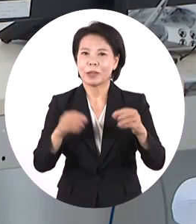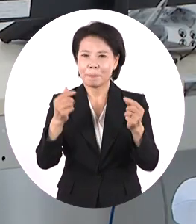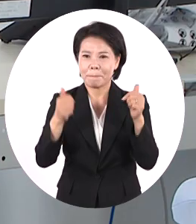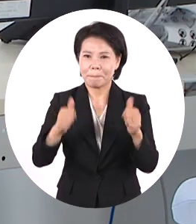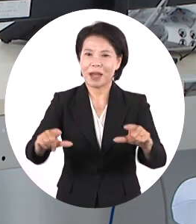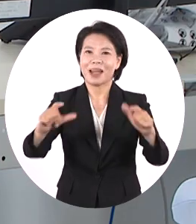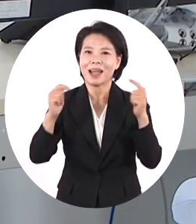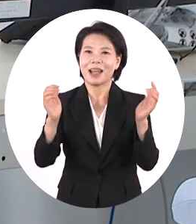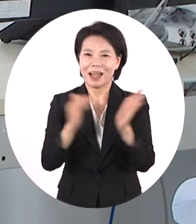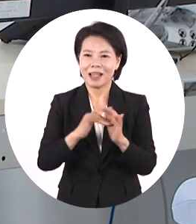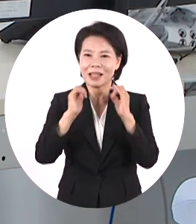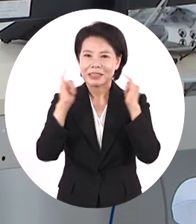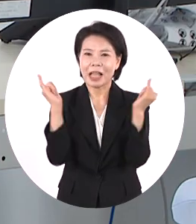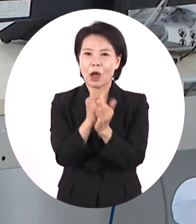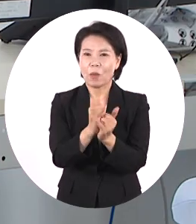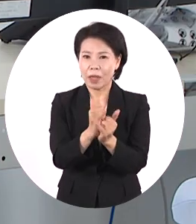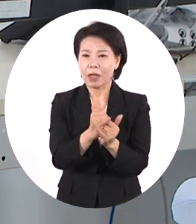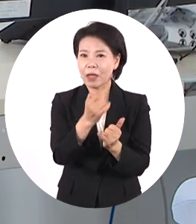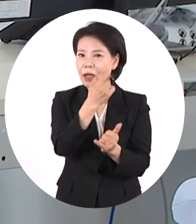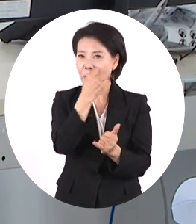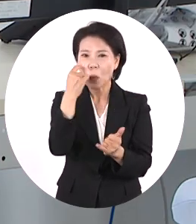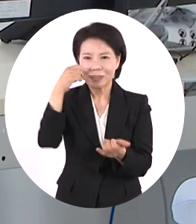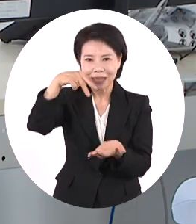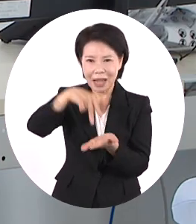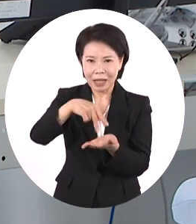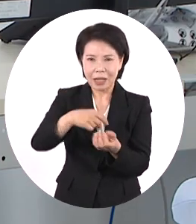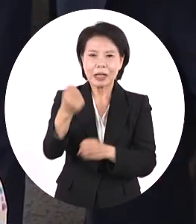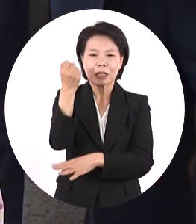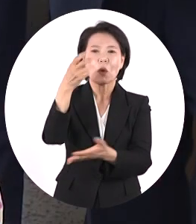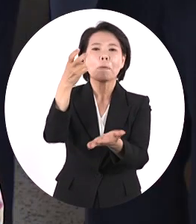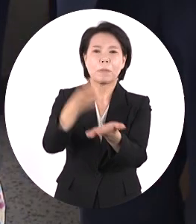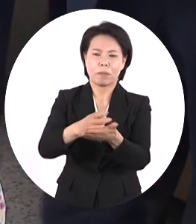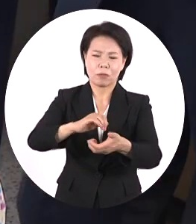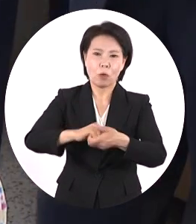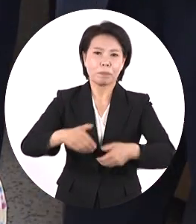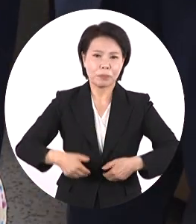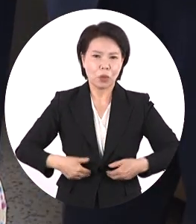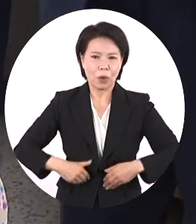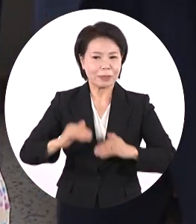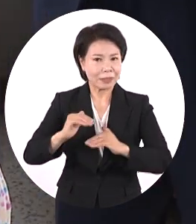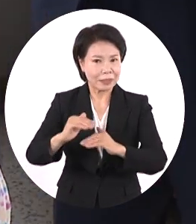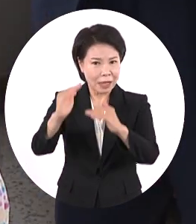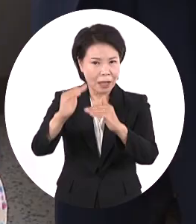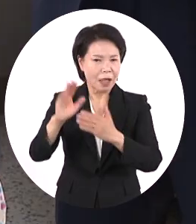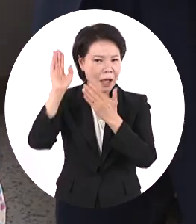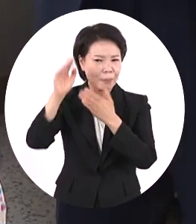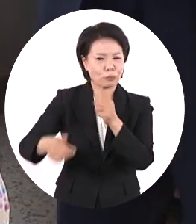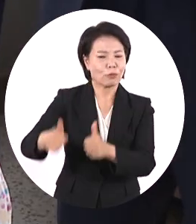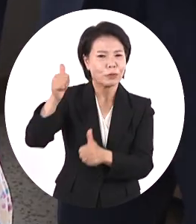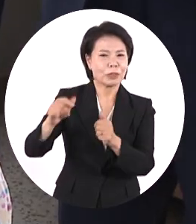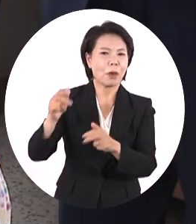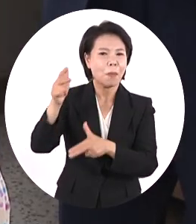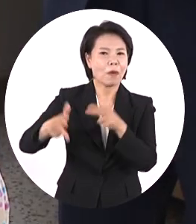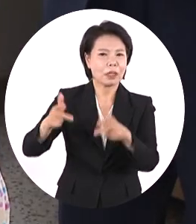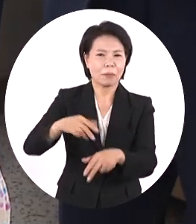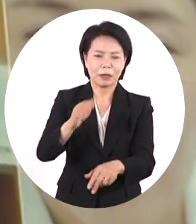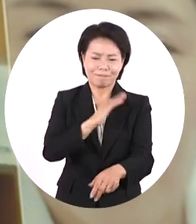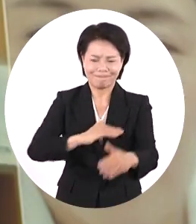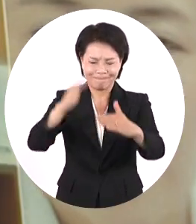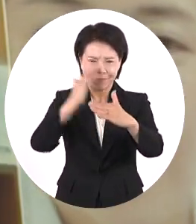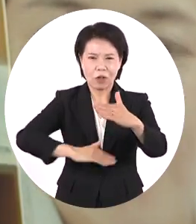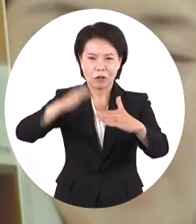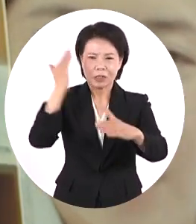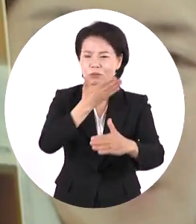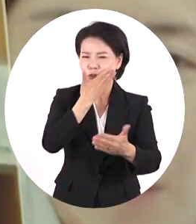이번 협의는 사회보장기본법에 따른 필수 행정 절차로 향후 시범사업의 정식 도입에